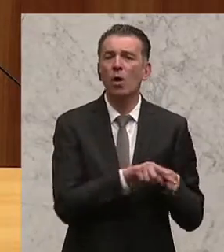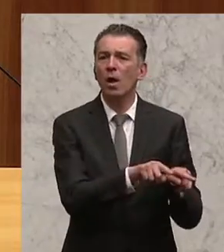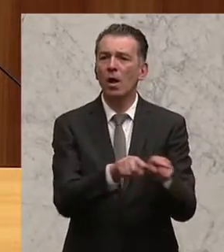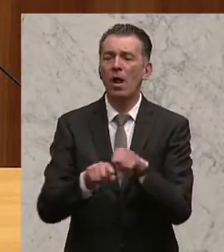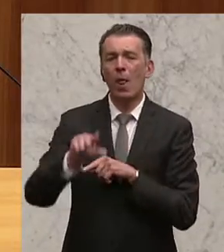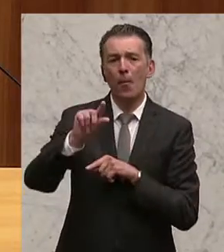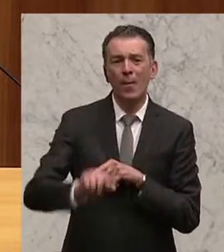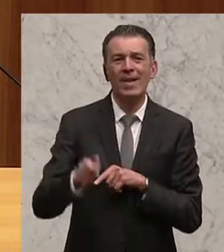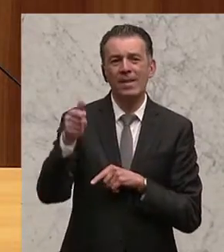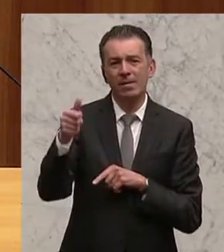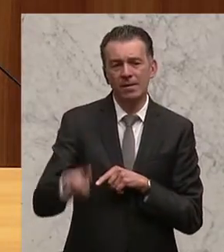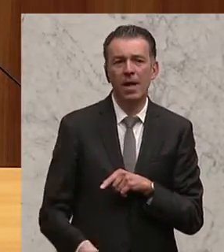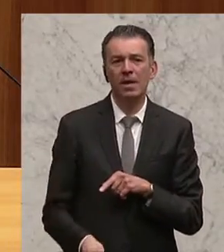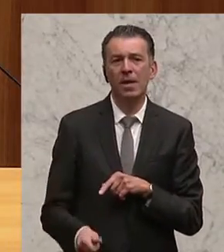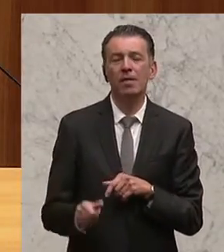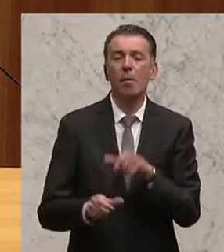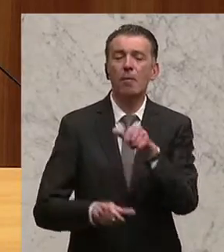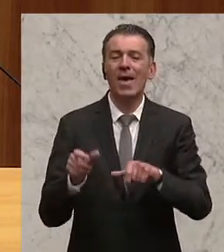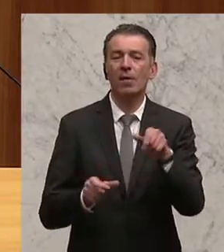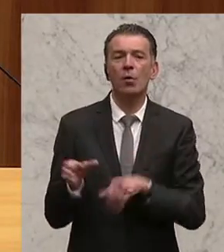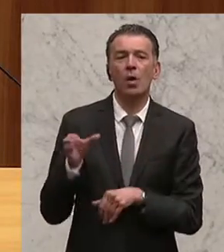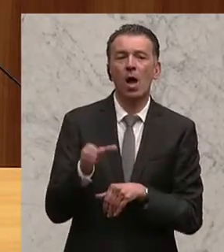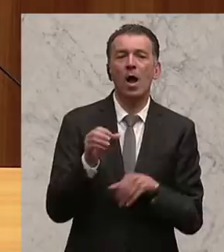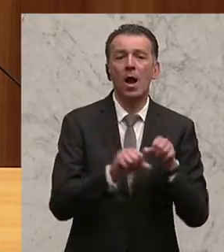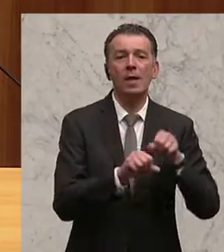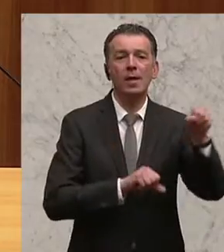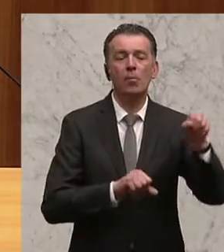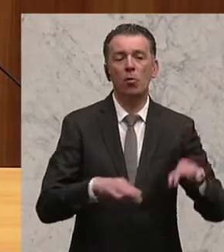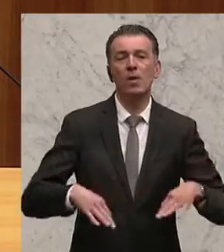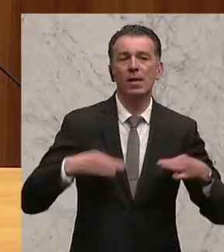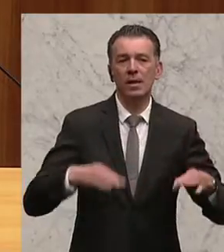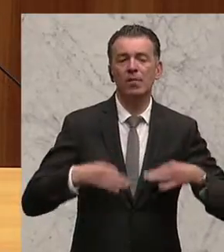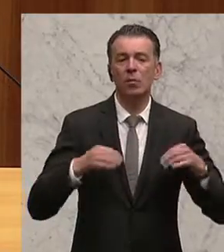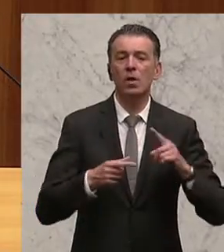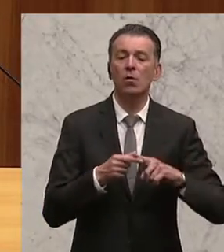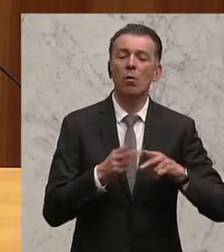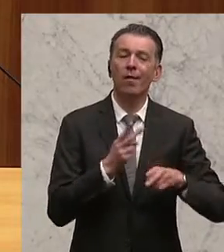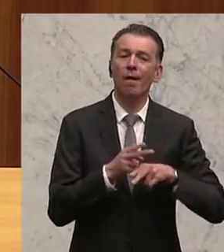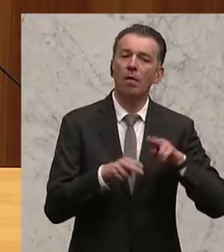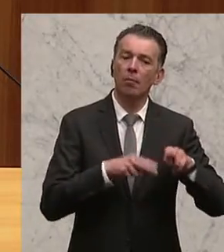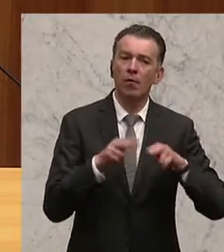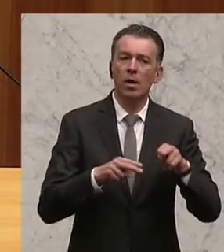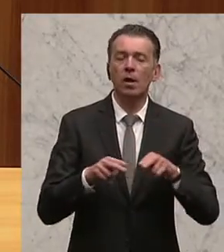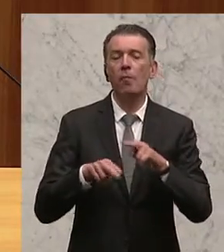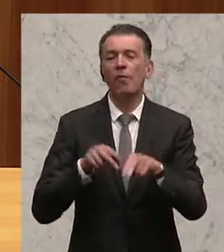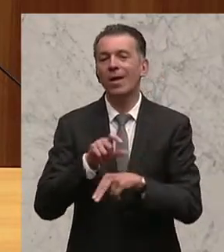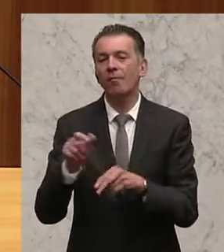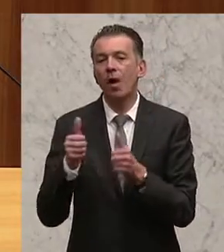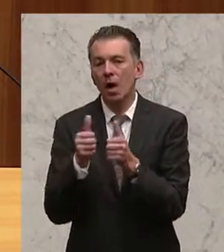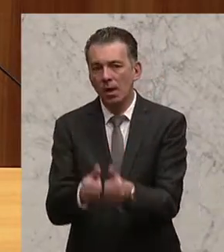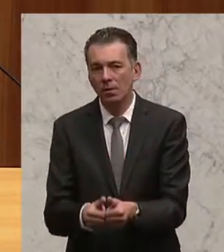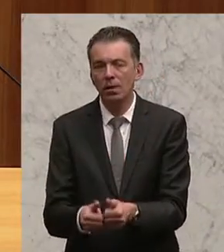einheitliche Mindeststandards zum Personaleinsatz von diplomierten Gesundheits- und Krankenpflegerinnen, Pflegefachassistentinnen